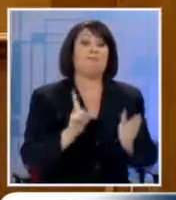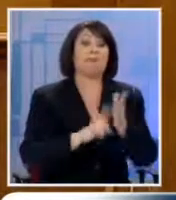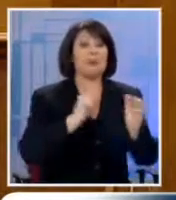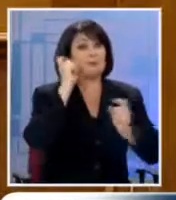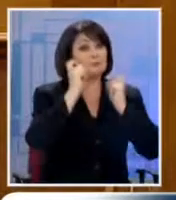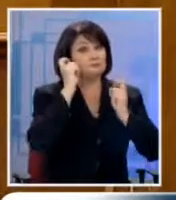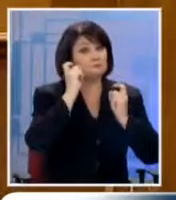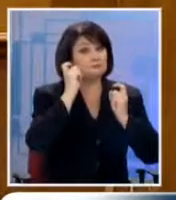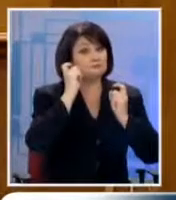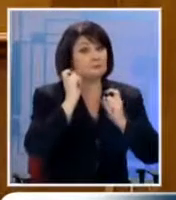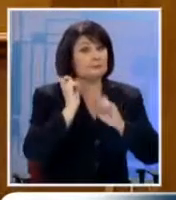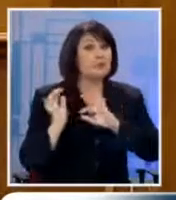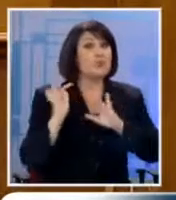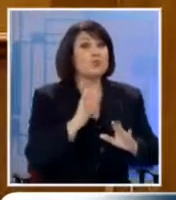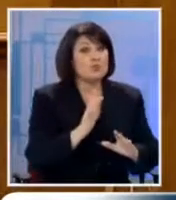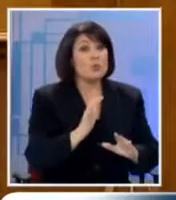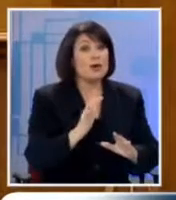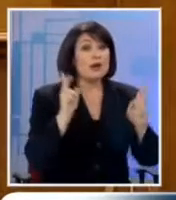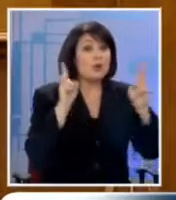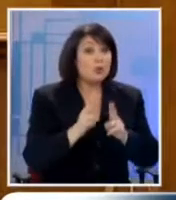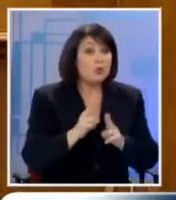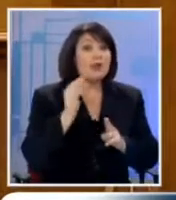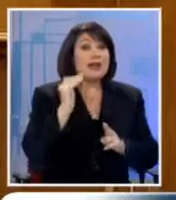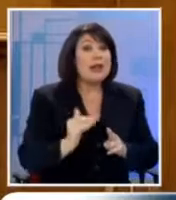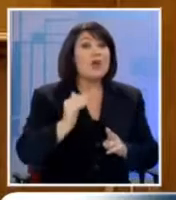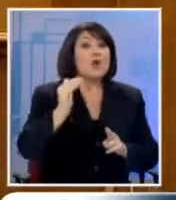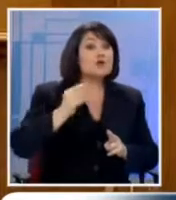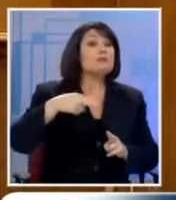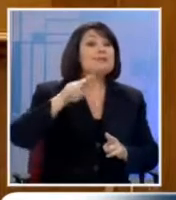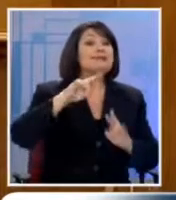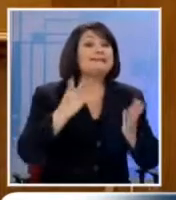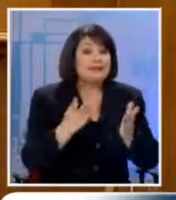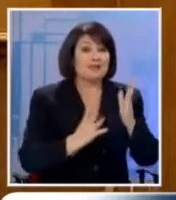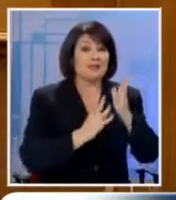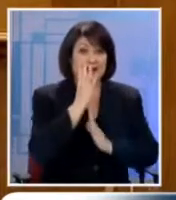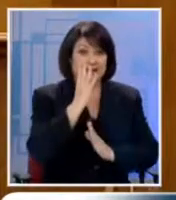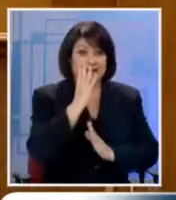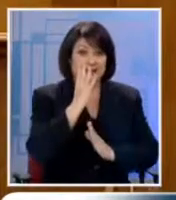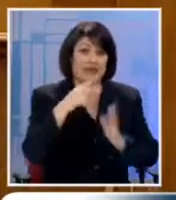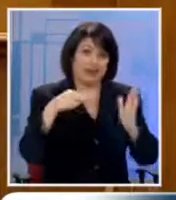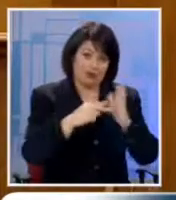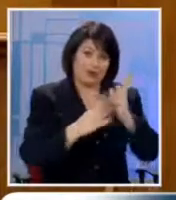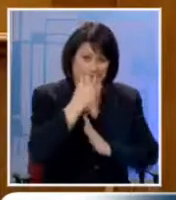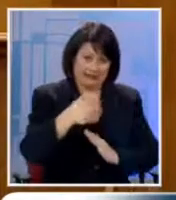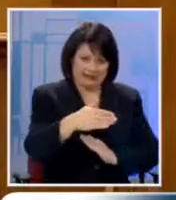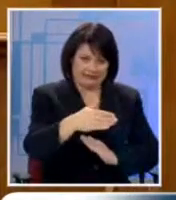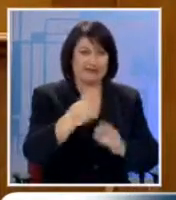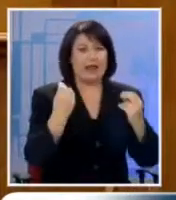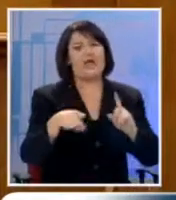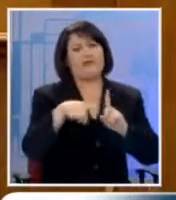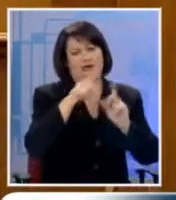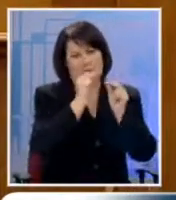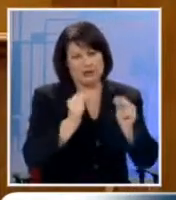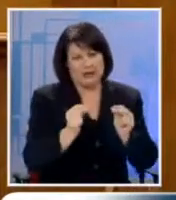η τουριστική κατανάλωση μειώνεται ή αυξάνεται ανεπαίσθητα, ακόμα και αν το 2014 κλείσει θετικά, προς το παρόν δεν συμβαίνει βέβαια κάτι